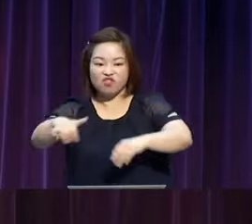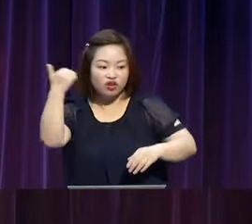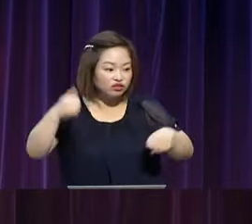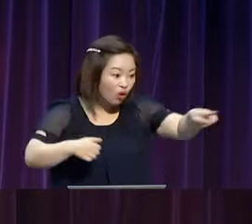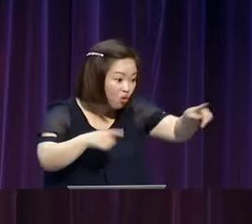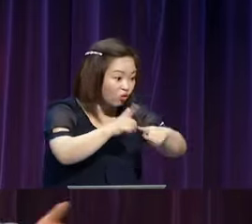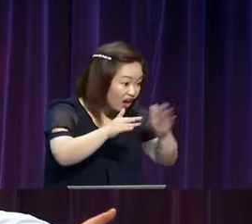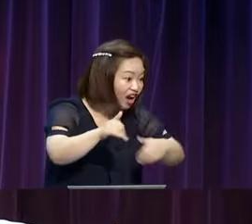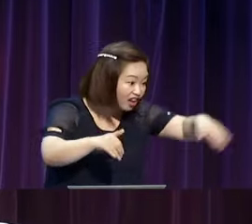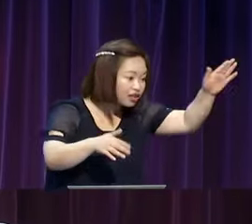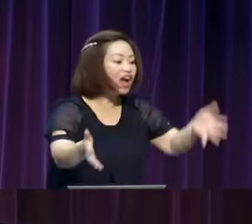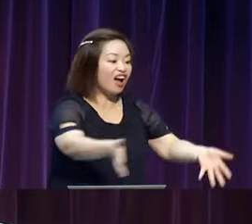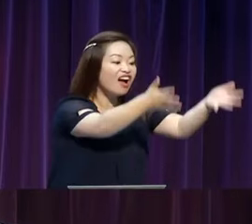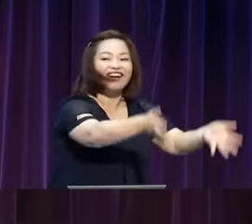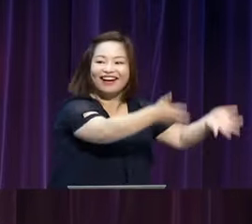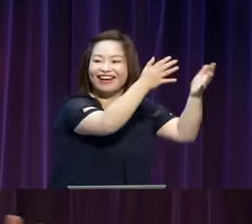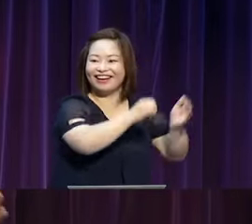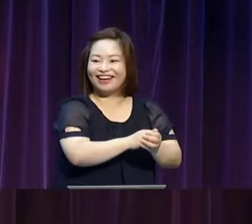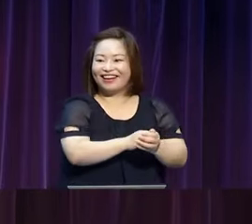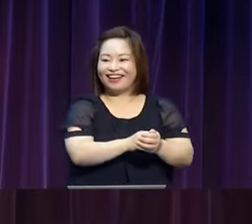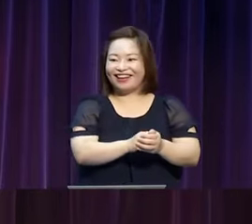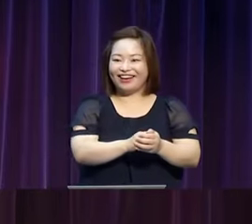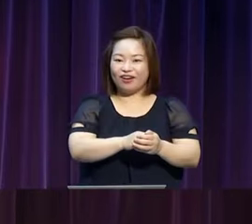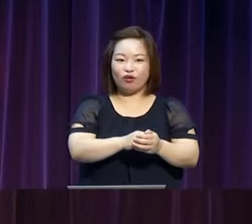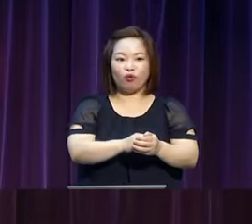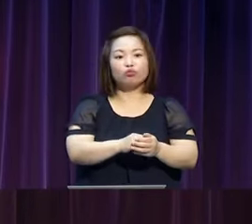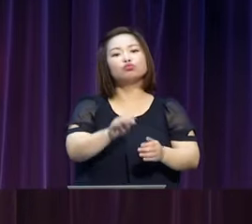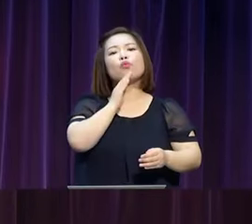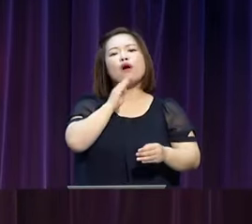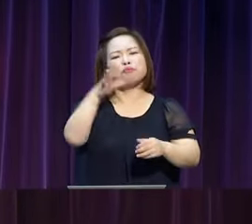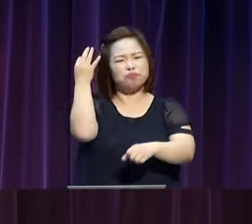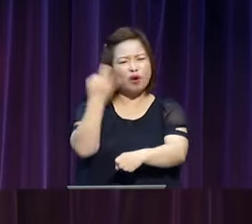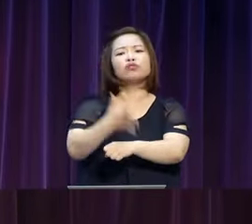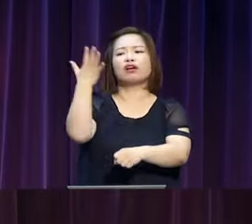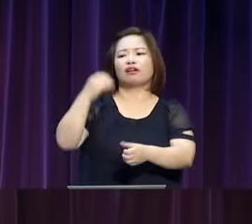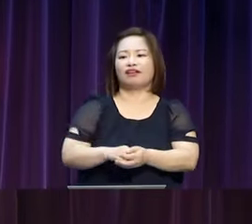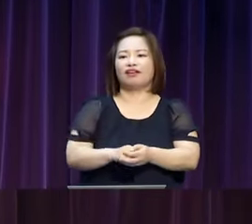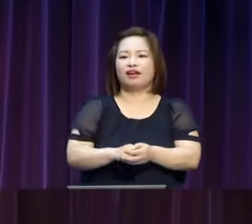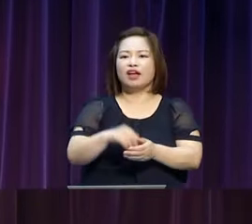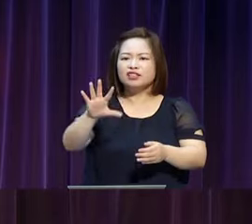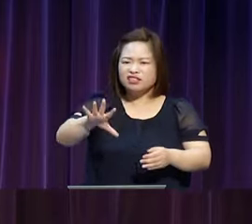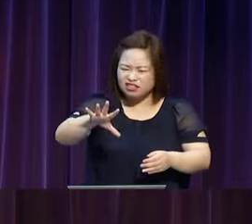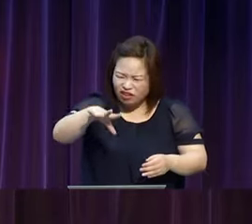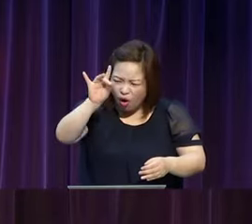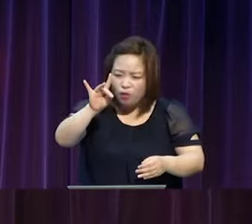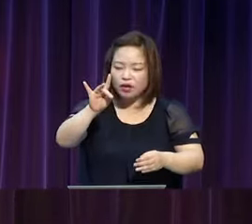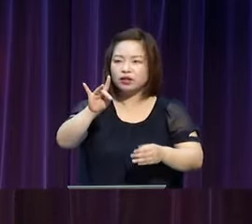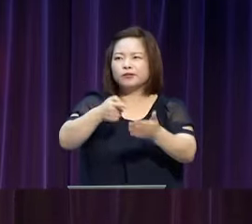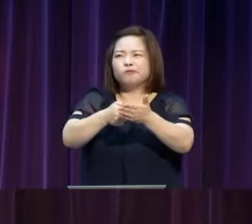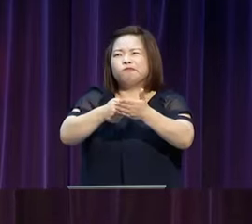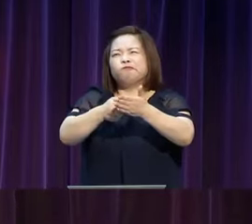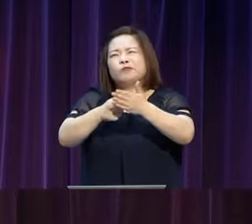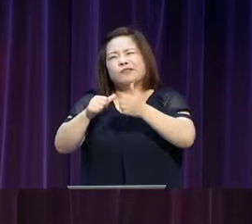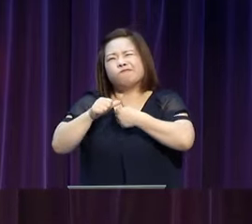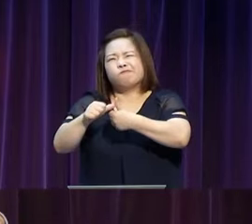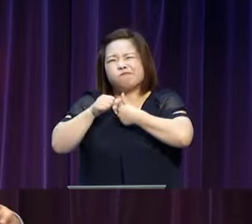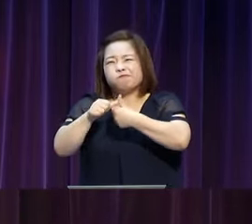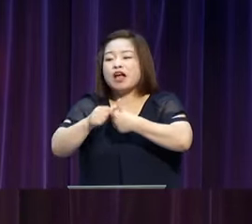가야 되지? 보내줬어요. 전 신앙생활 참 편하게 했어요. 왜? 처음만 힘들었지. 그러니까